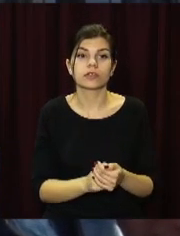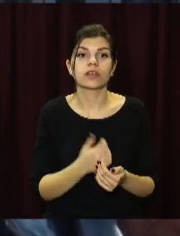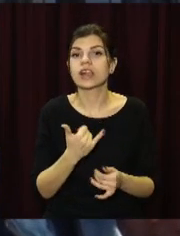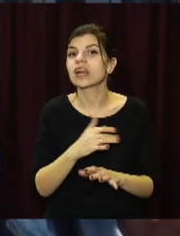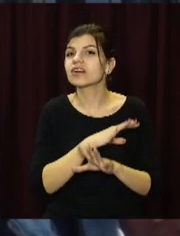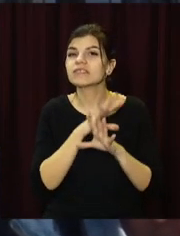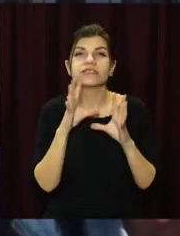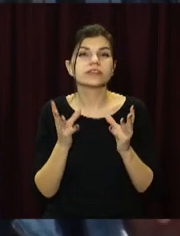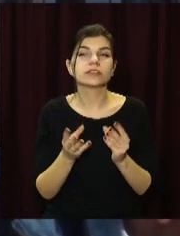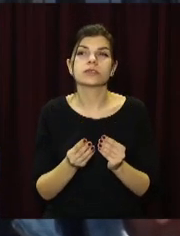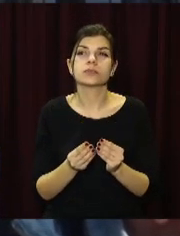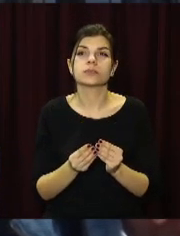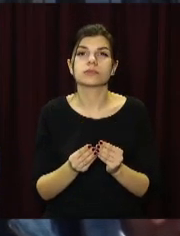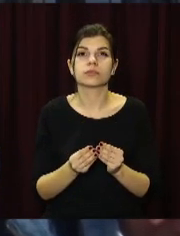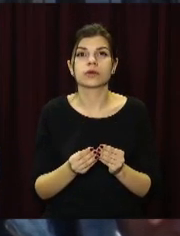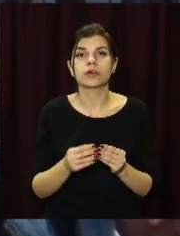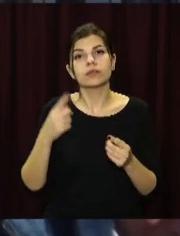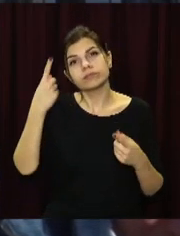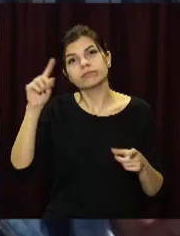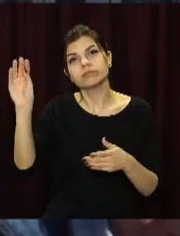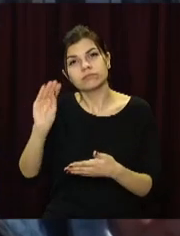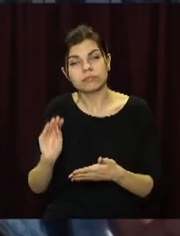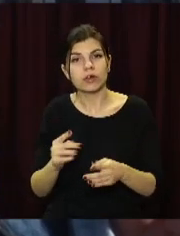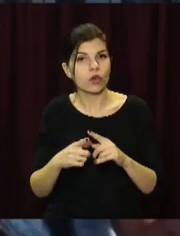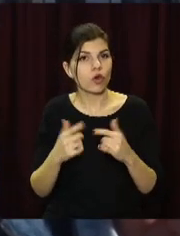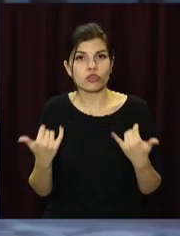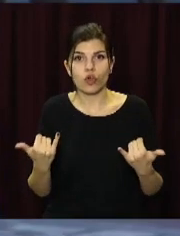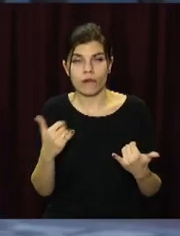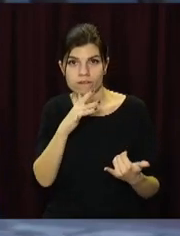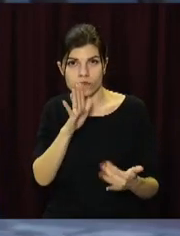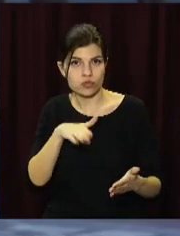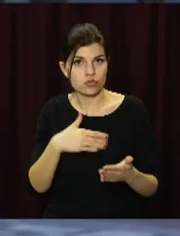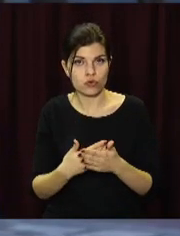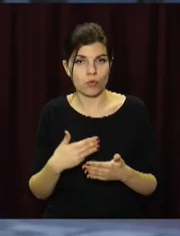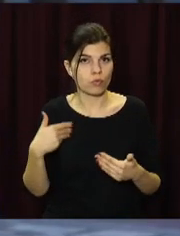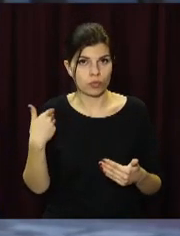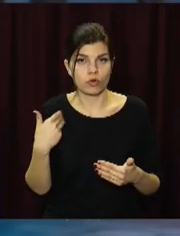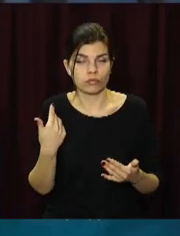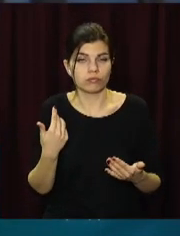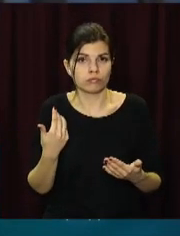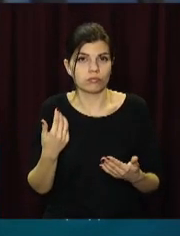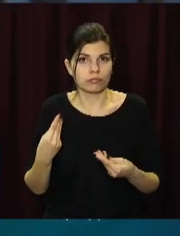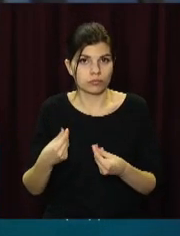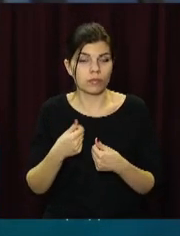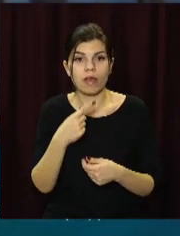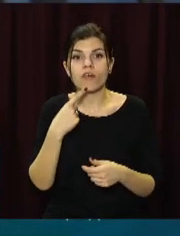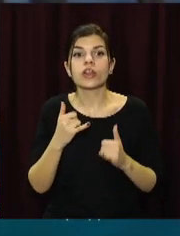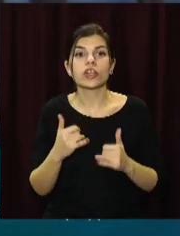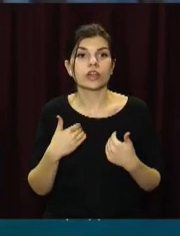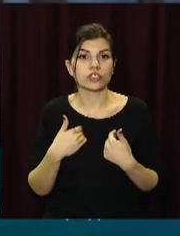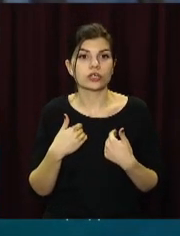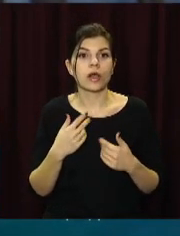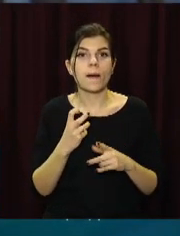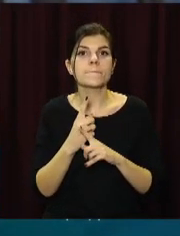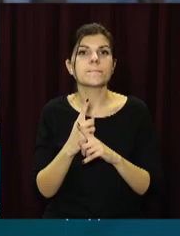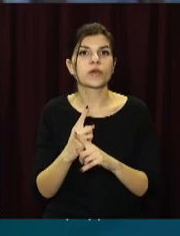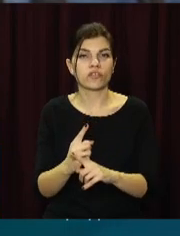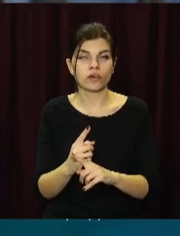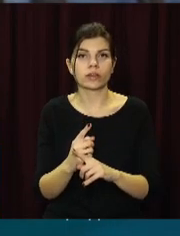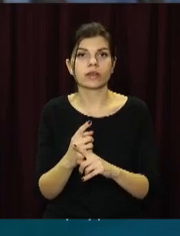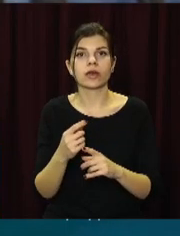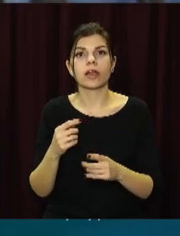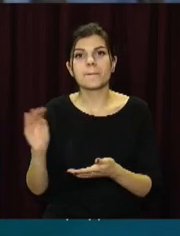всі ті твори, вони актуальні і на сьогодення. Це є наш провідний письменник, наш